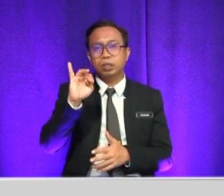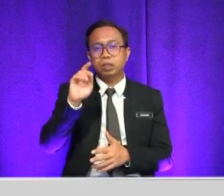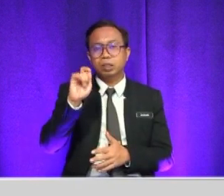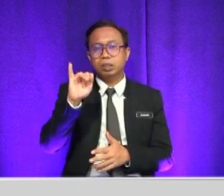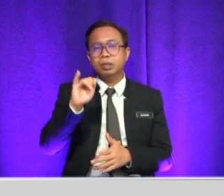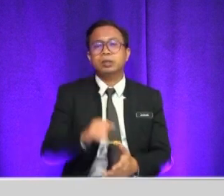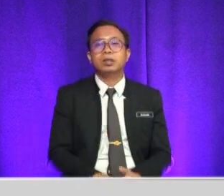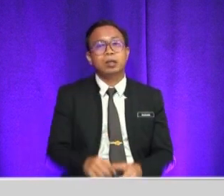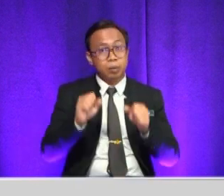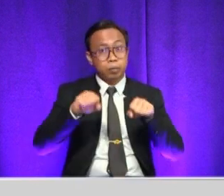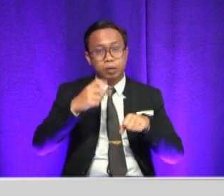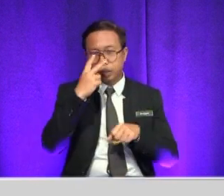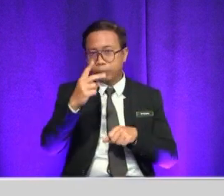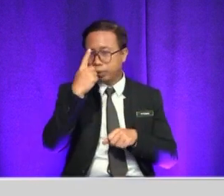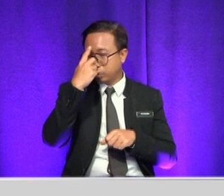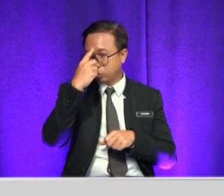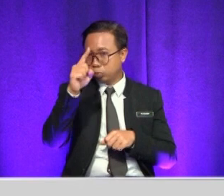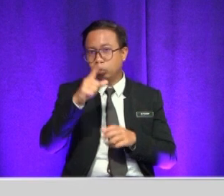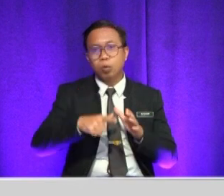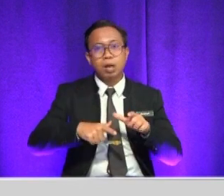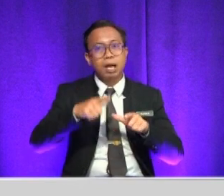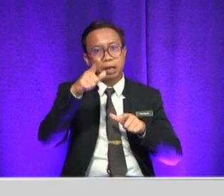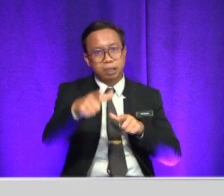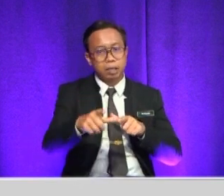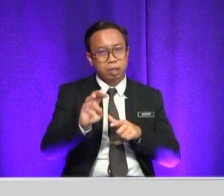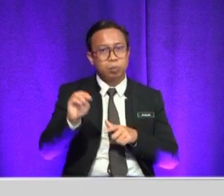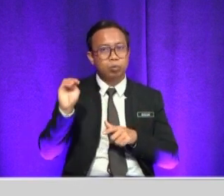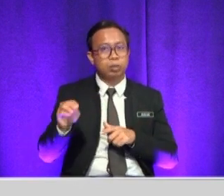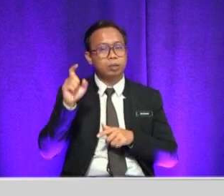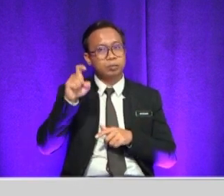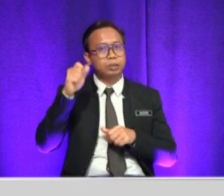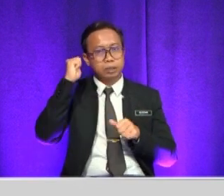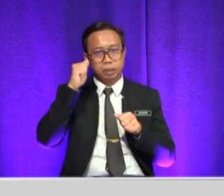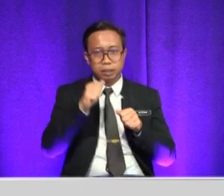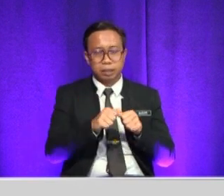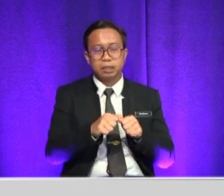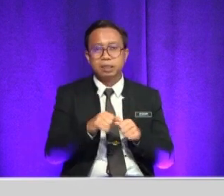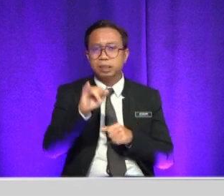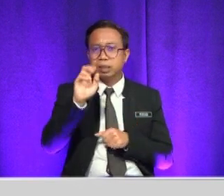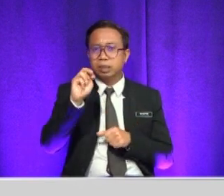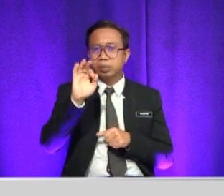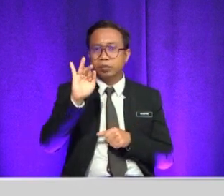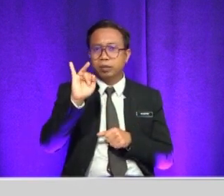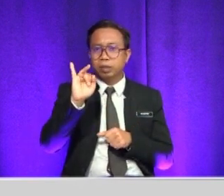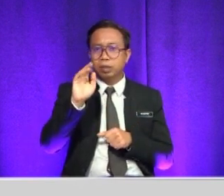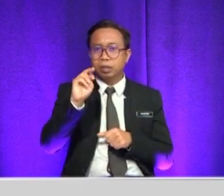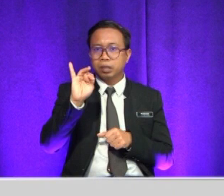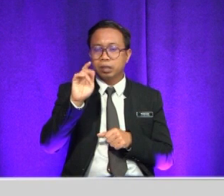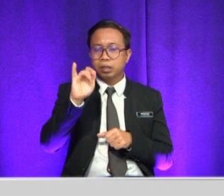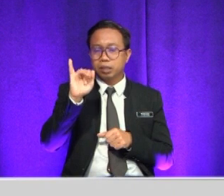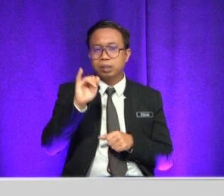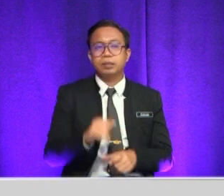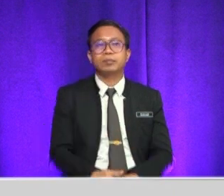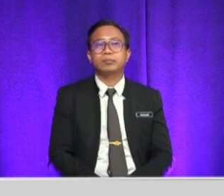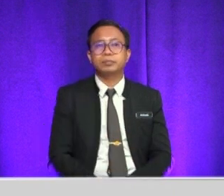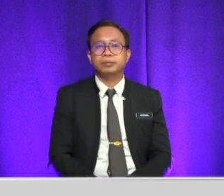kan? Okey, jadi untuk langkah yang pertama, murid mesti kena ingat jarum penunjuk infinity.